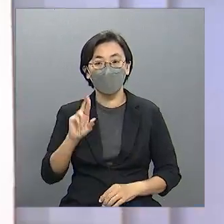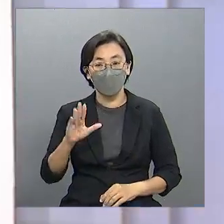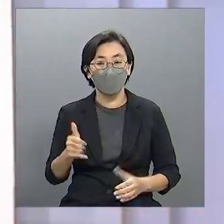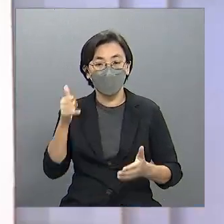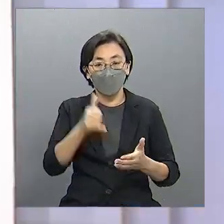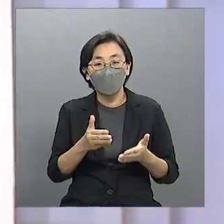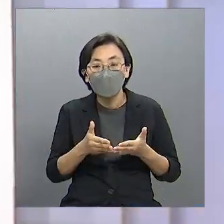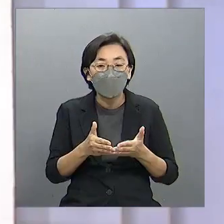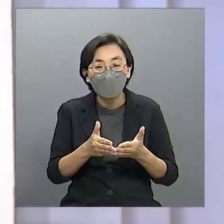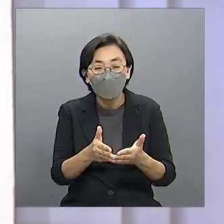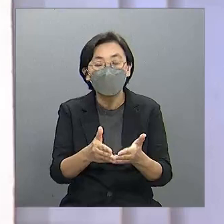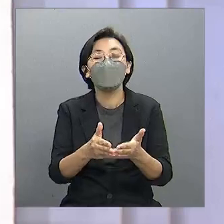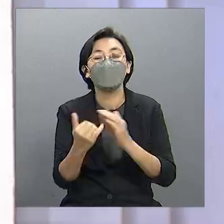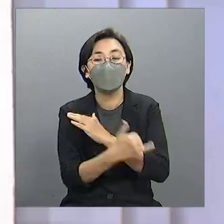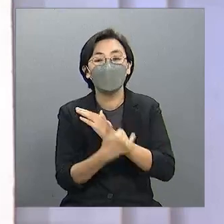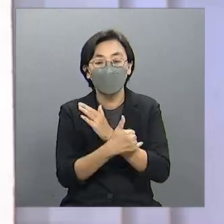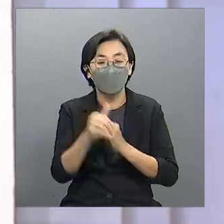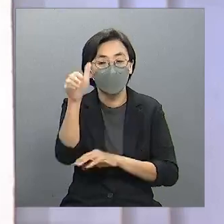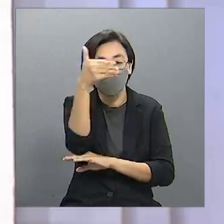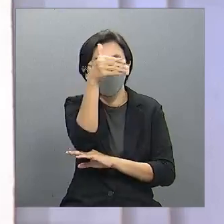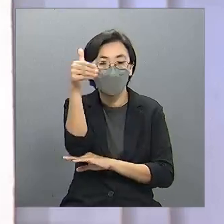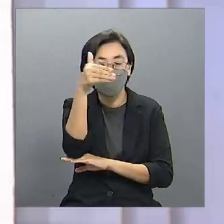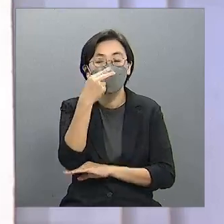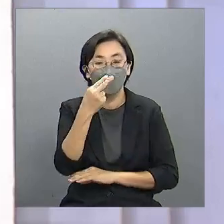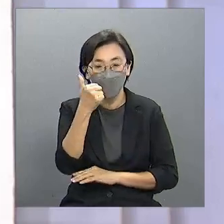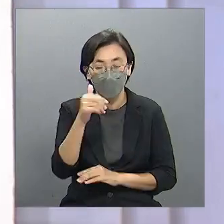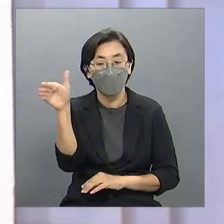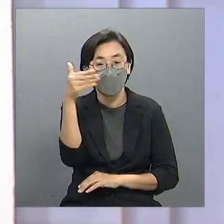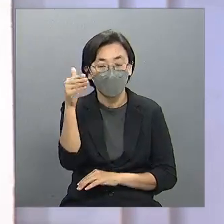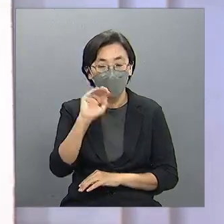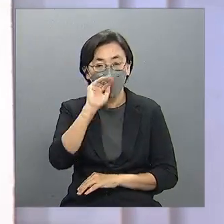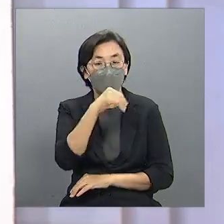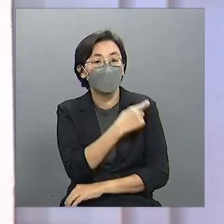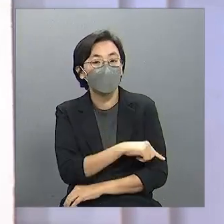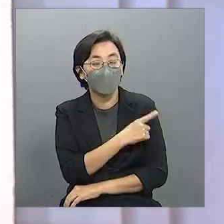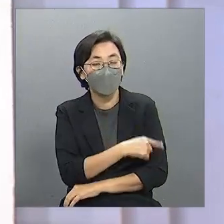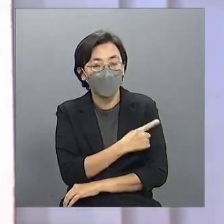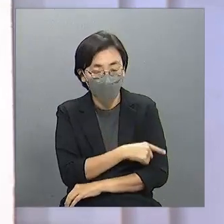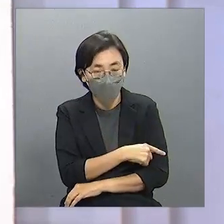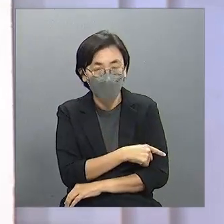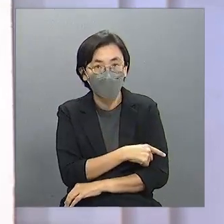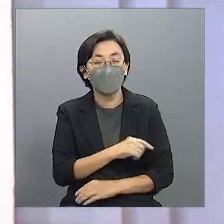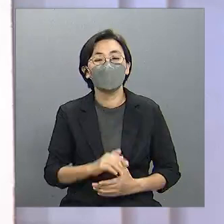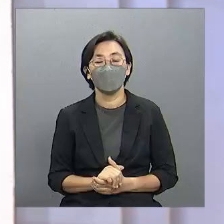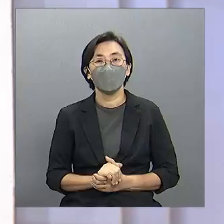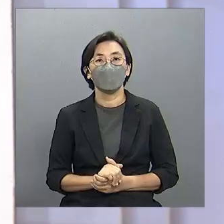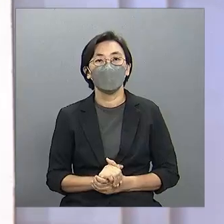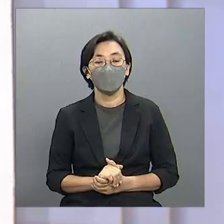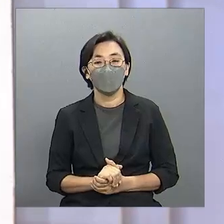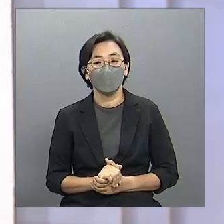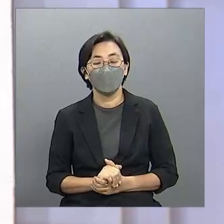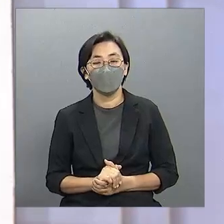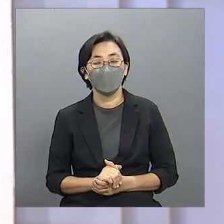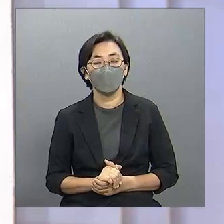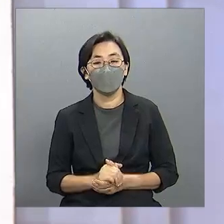วันนี้จะพาคุณผู้ชมนะครับไปทำความรู้จักกับธงช้างเผือกผ่านคำบอกเล่าของคุณพฤฒิพลประชุมผลครับเป็นผู้ก่อตั้งพิพิธภัณ